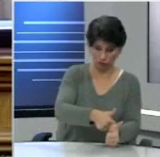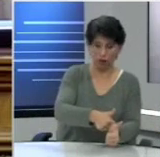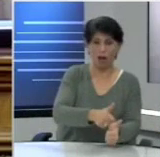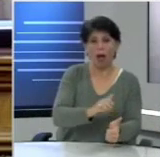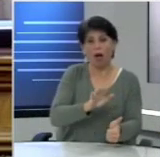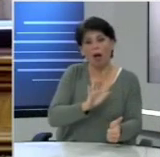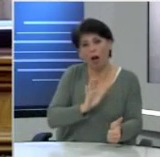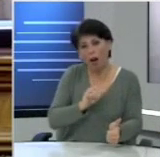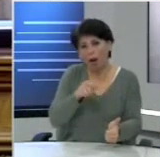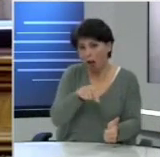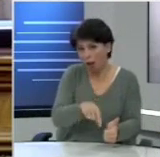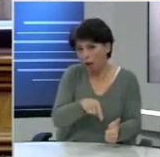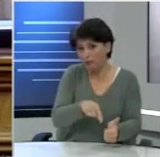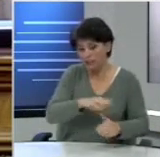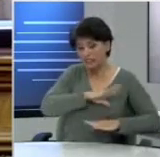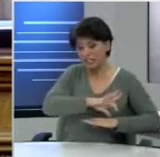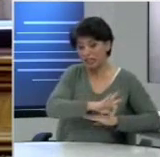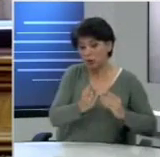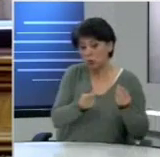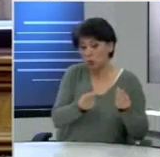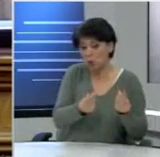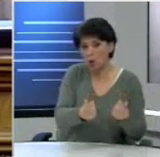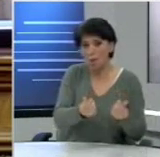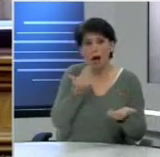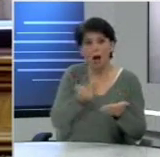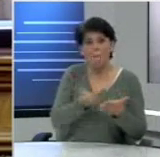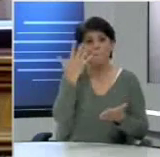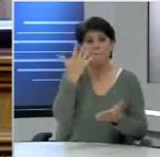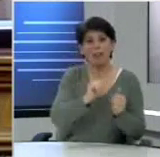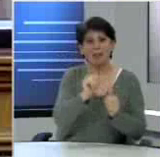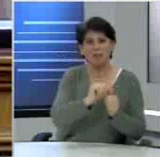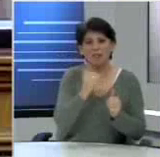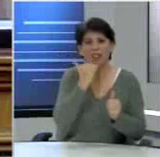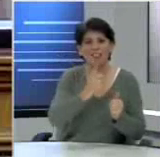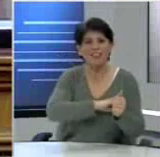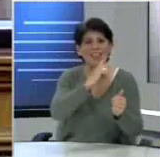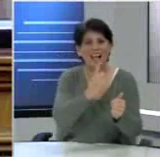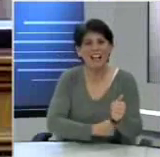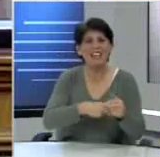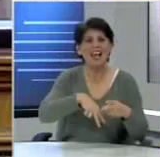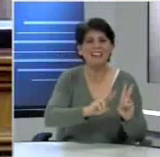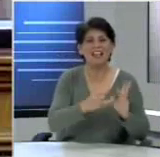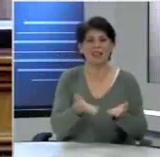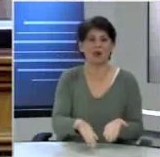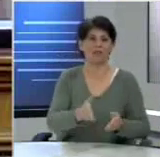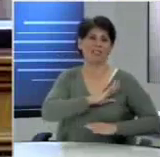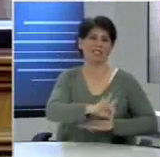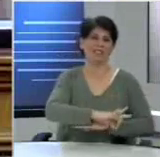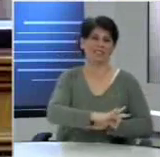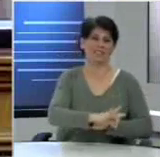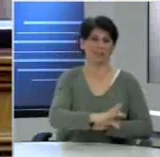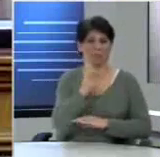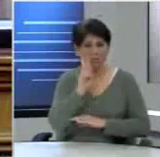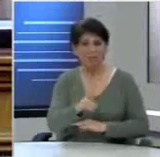όμως αποδεικνύονται εδώ και 5 μήνες ανίκανοι να υλοποιήσουν με ορατά